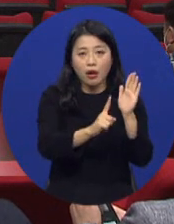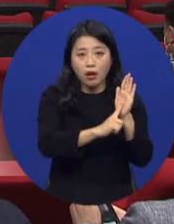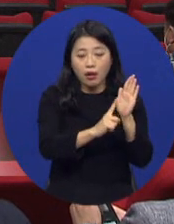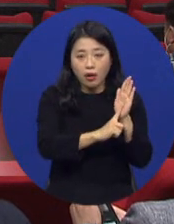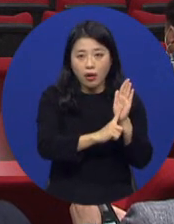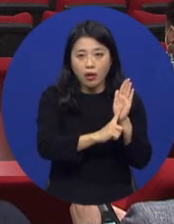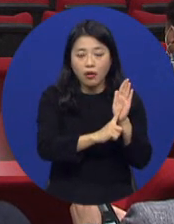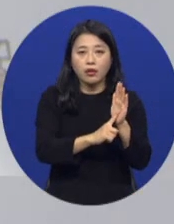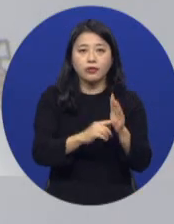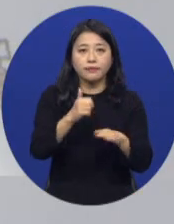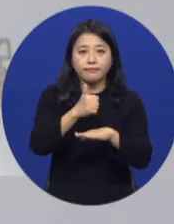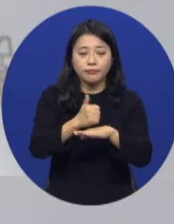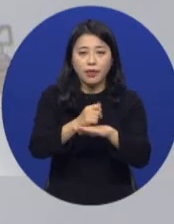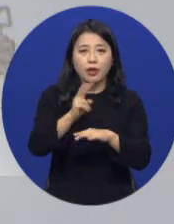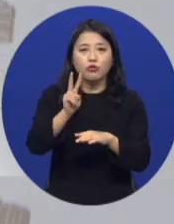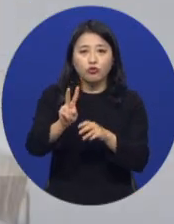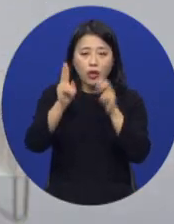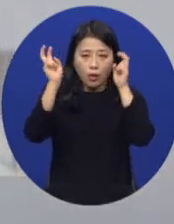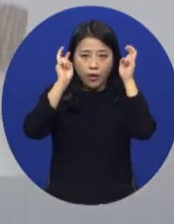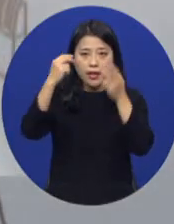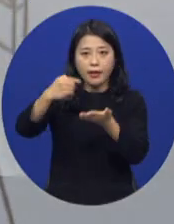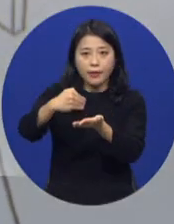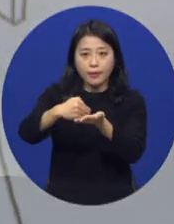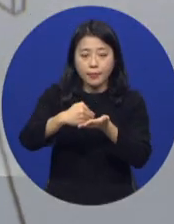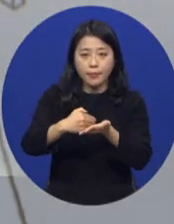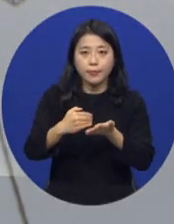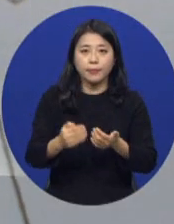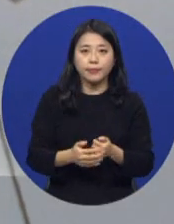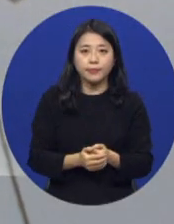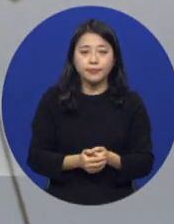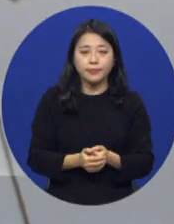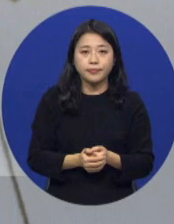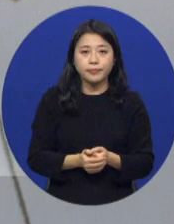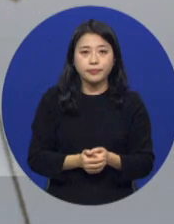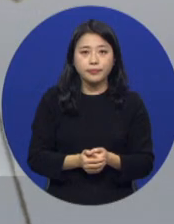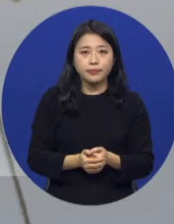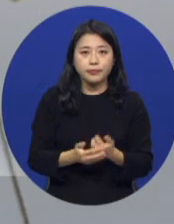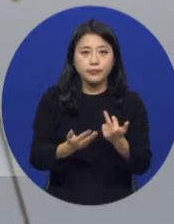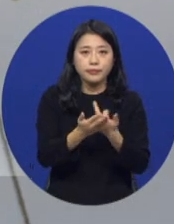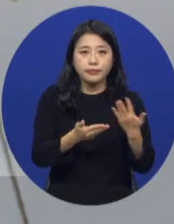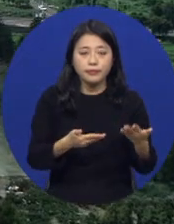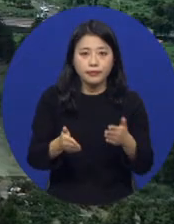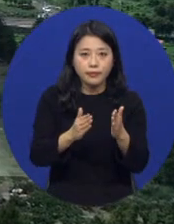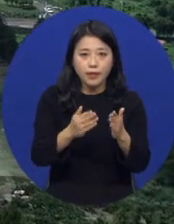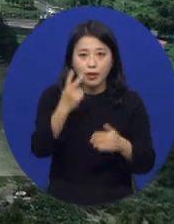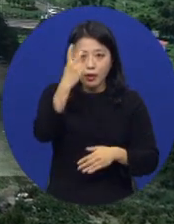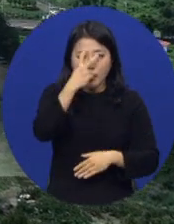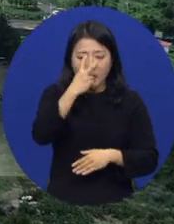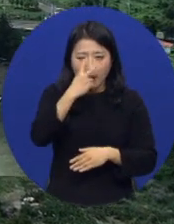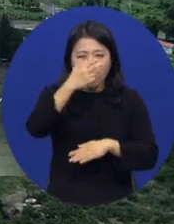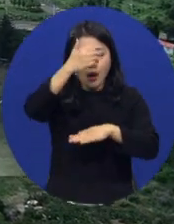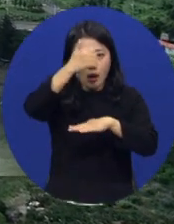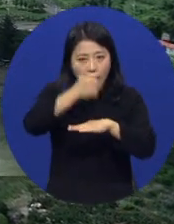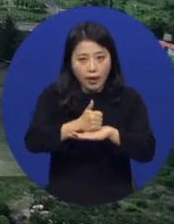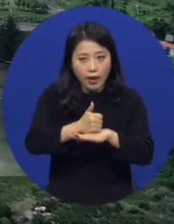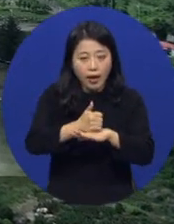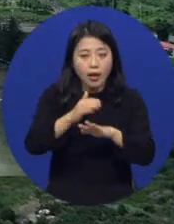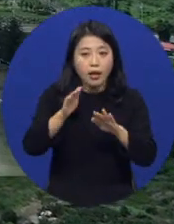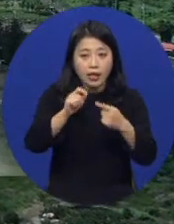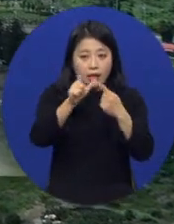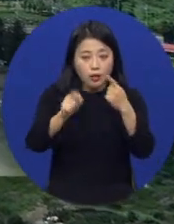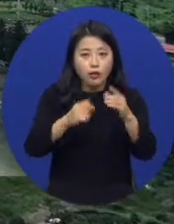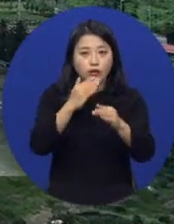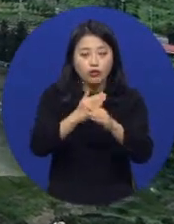제공 관결과 두 개 업체가 응찰했다고 밝혔습니다 제주도는 심사를 거쳐 이달 안에 업체를 선정해